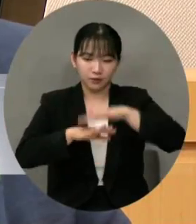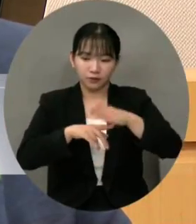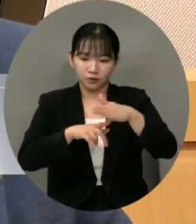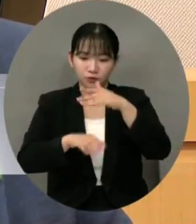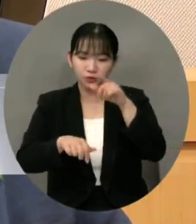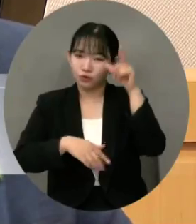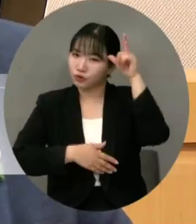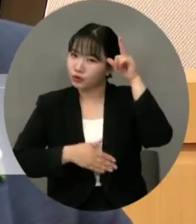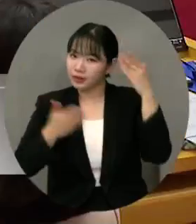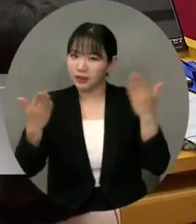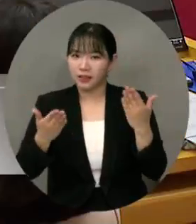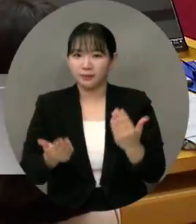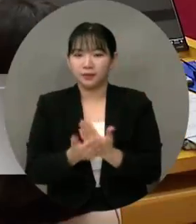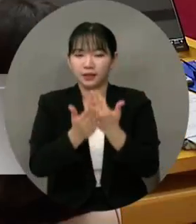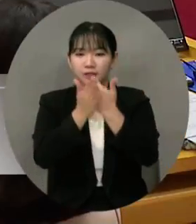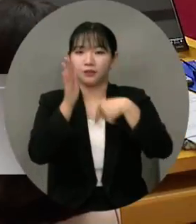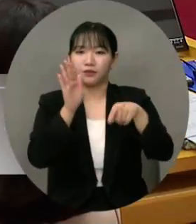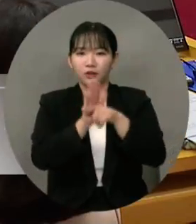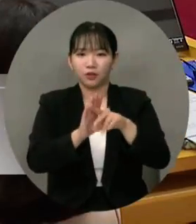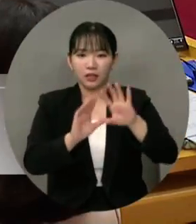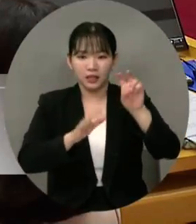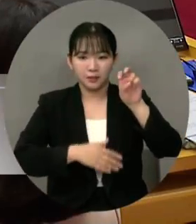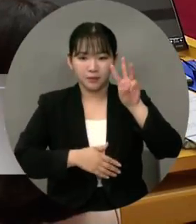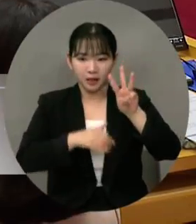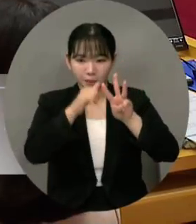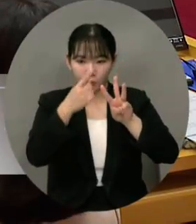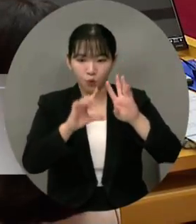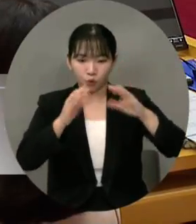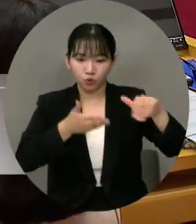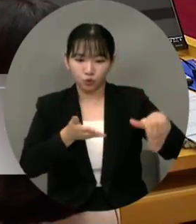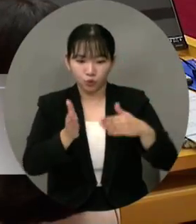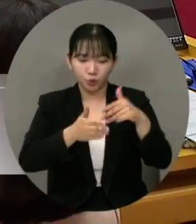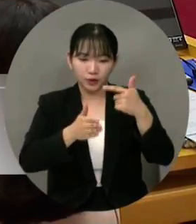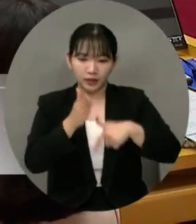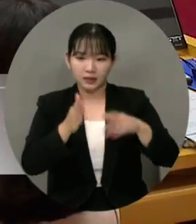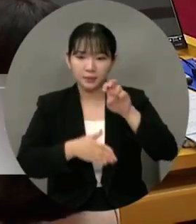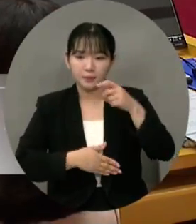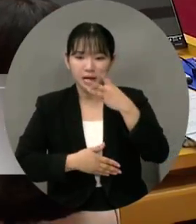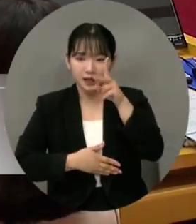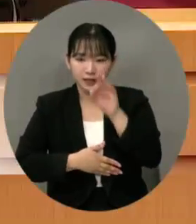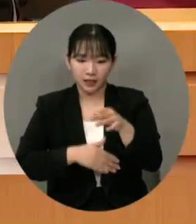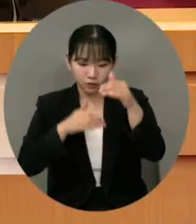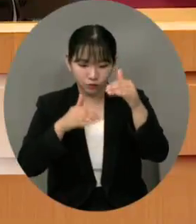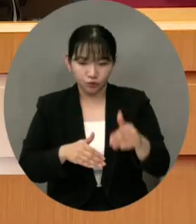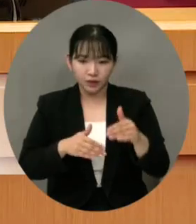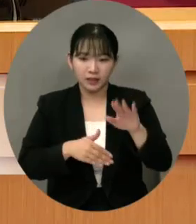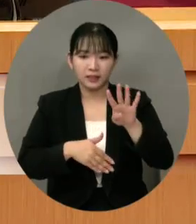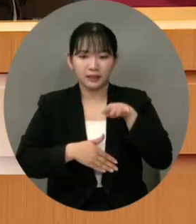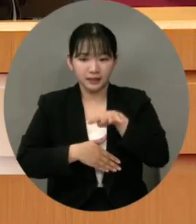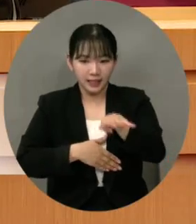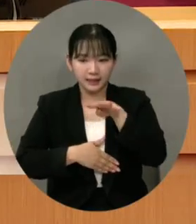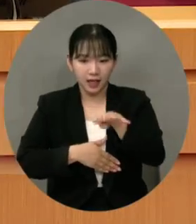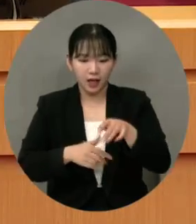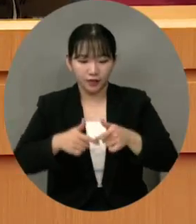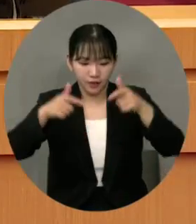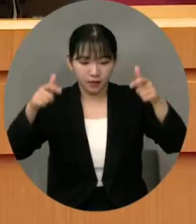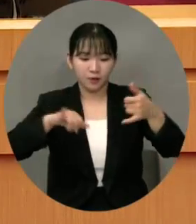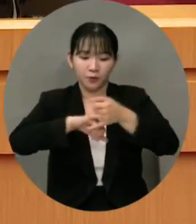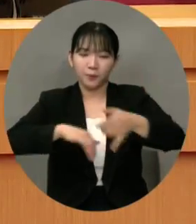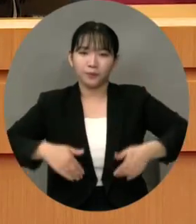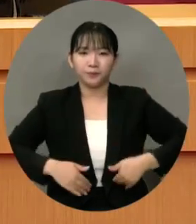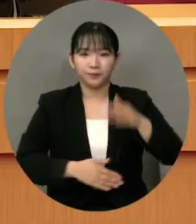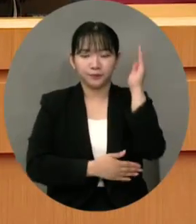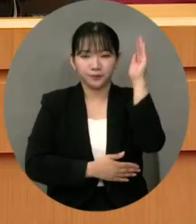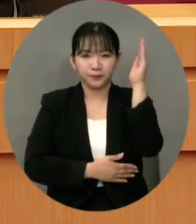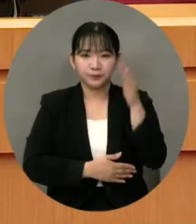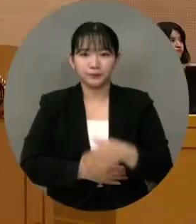축산업 등의 발전을 위해 국도 23호선 강진 마량 구간의 4차선 확 반드시 필요하다고